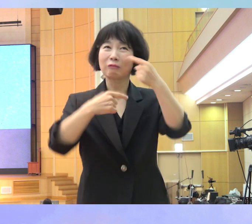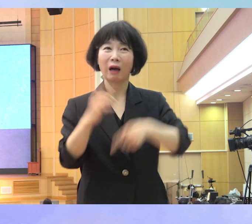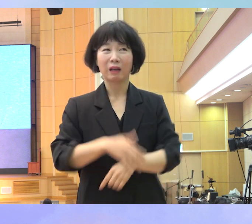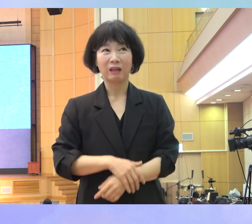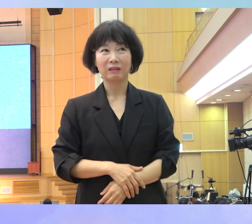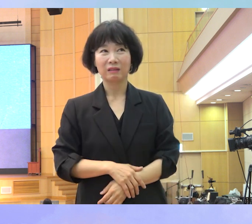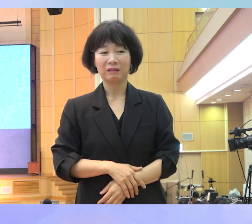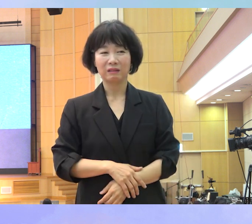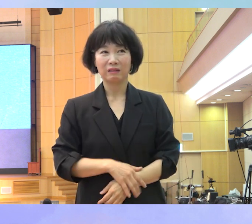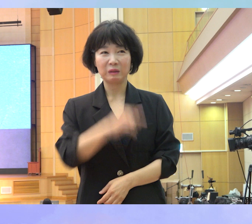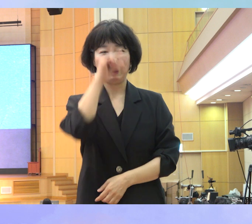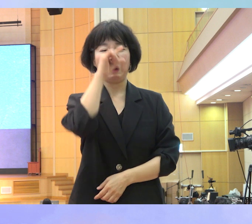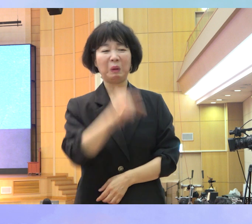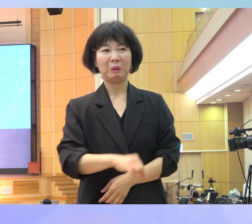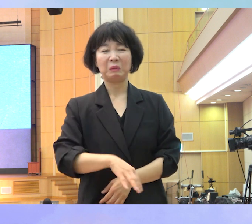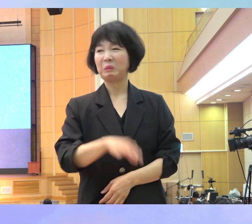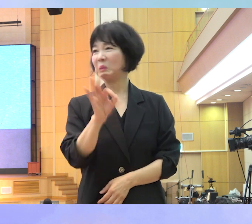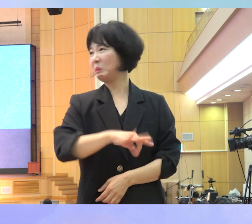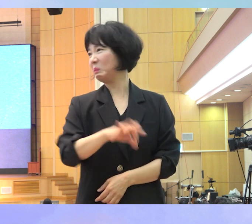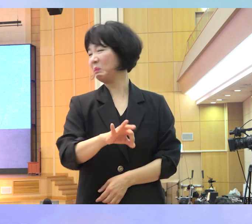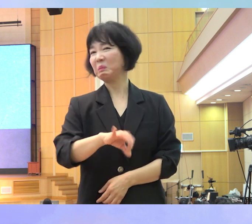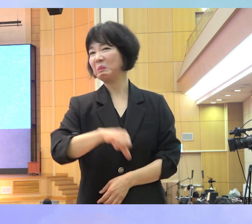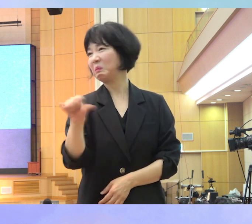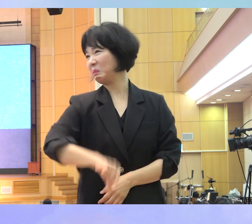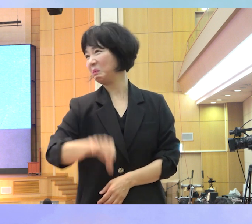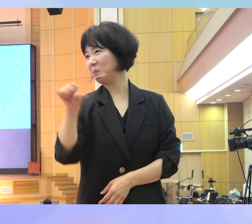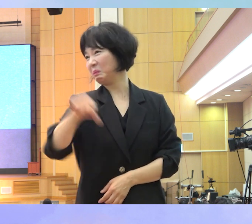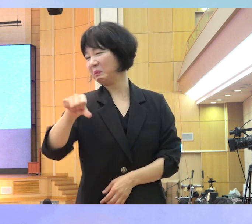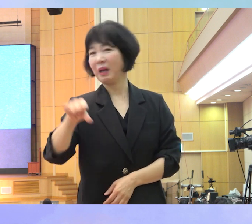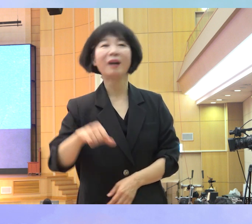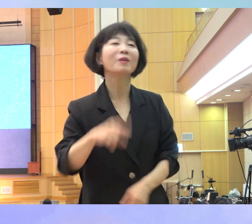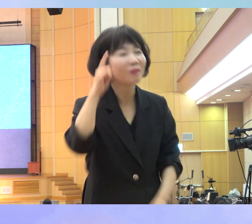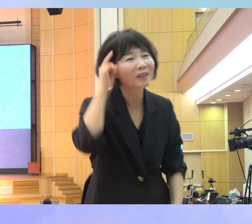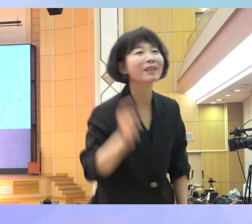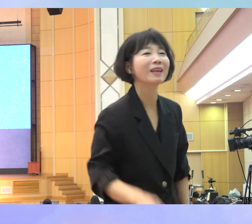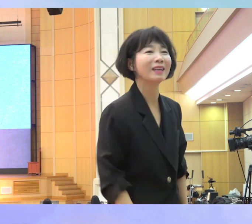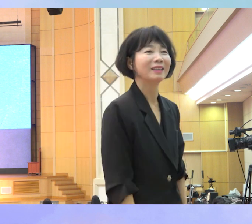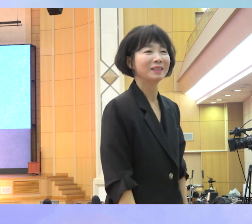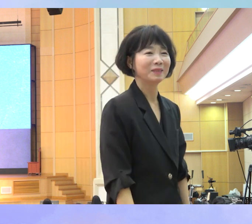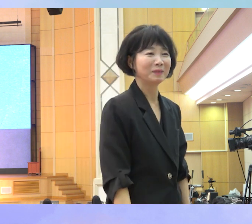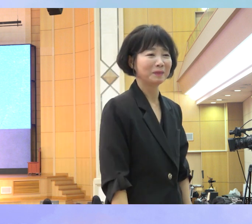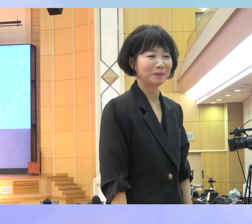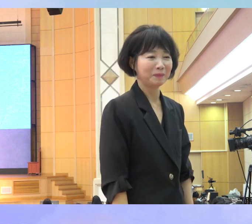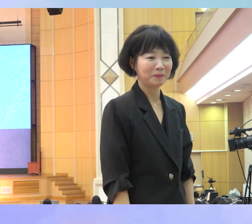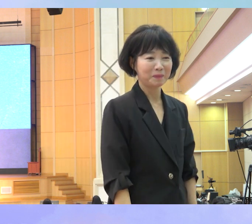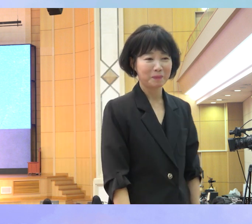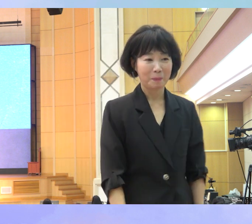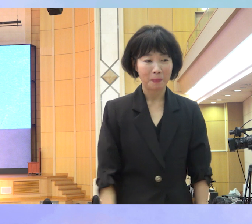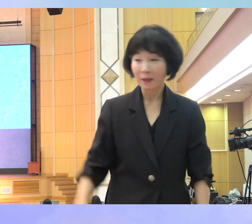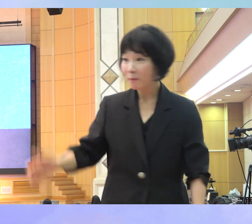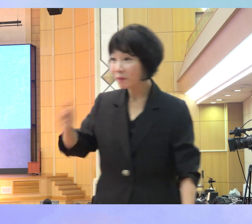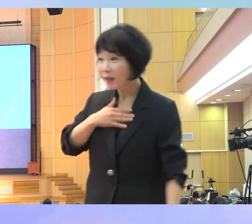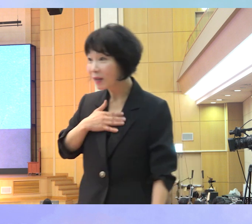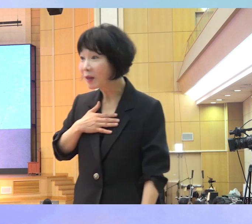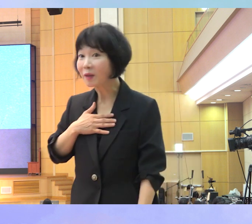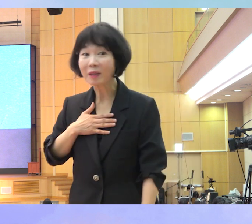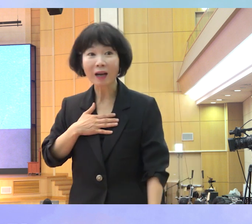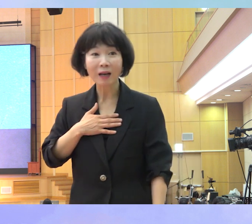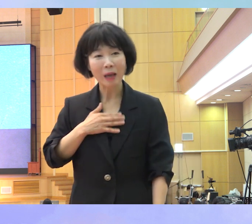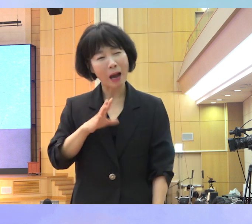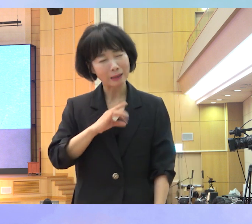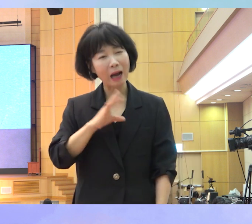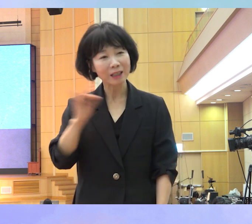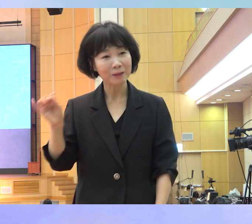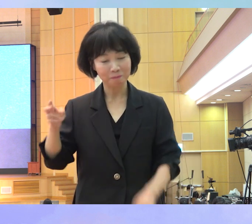부모가 잘 안 했기 때문에 자녀들도 안 하는 겁니다. 부모가 많이 하면요, 제가 가끔씩 이렇게 요리해가지고요, 우리 아이들 주면요, 둘째